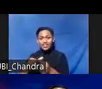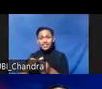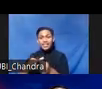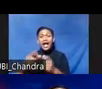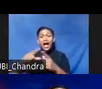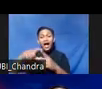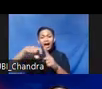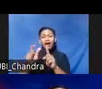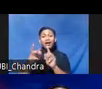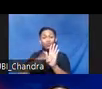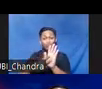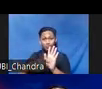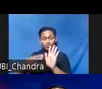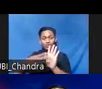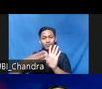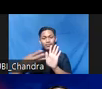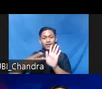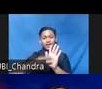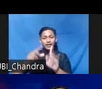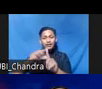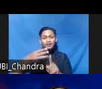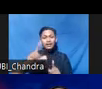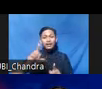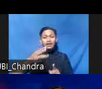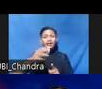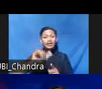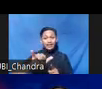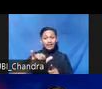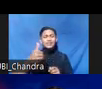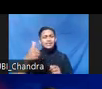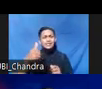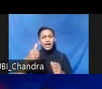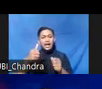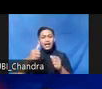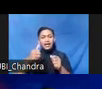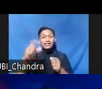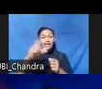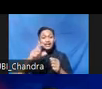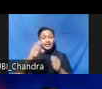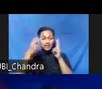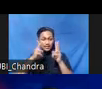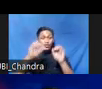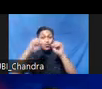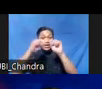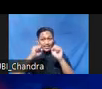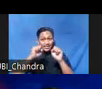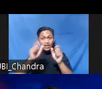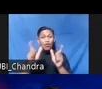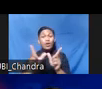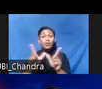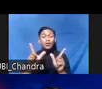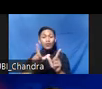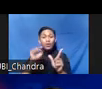menu print free account nanti teman-teman tinggal klik saja nanti ada form yang perlu diisikan dari email